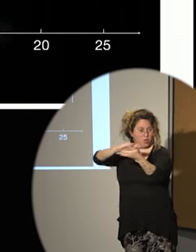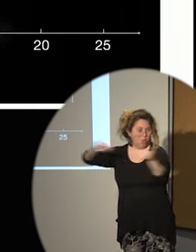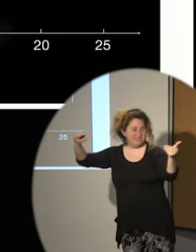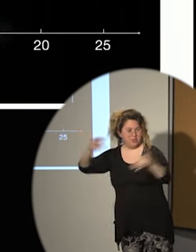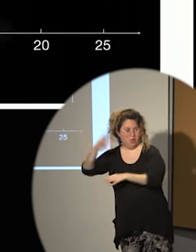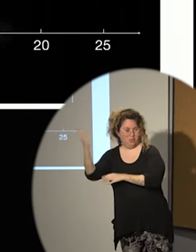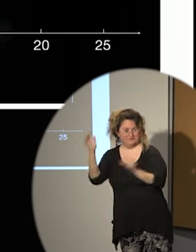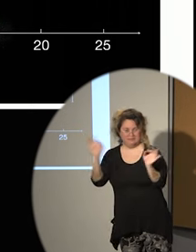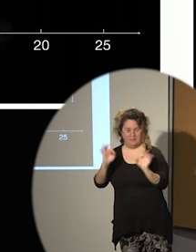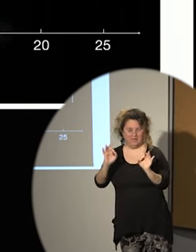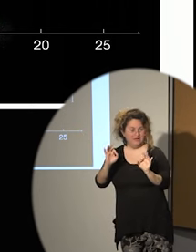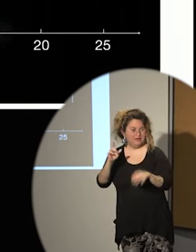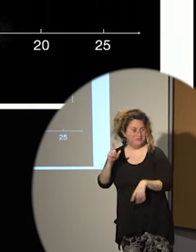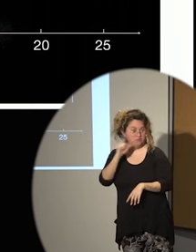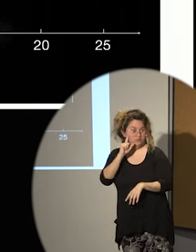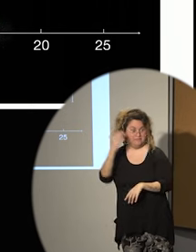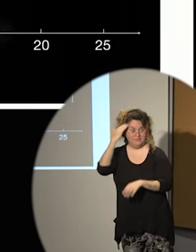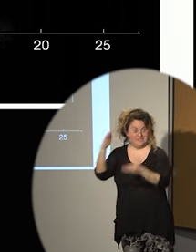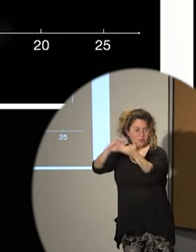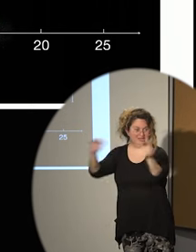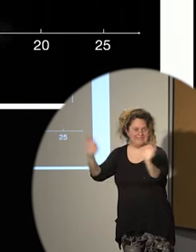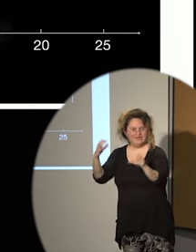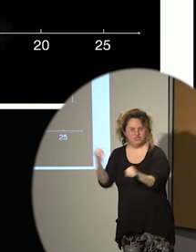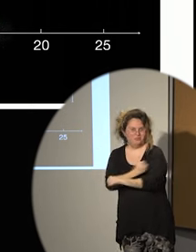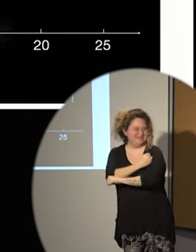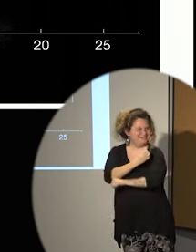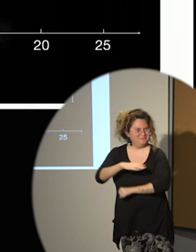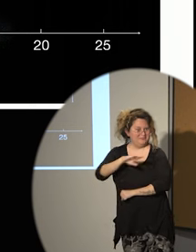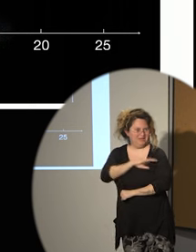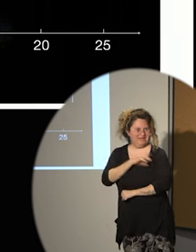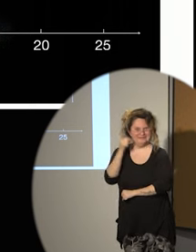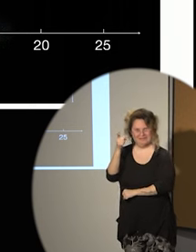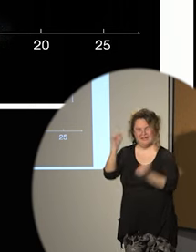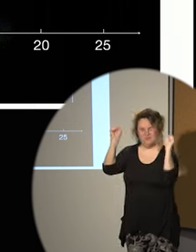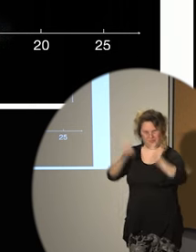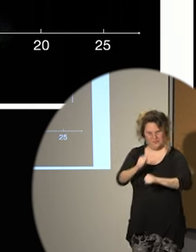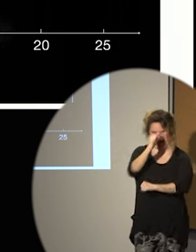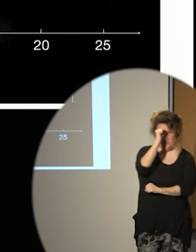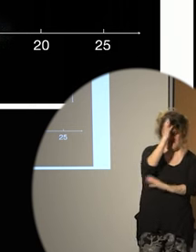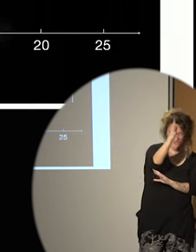vraiment de faire de la physique avec l'astrophysique.